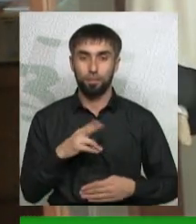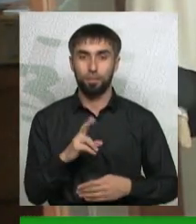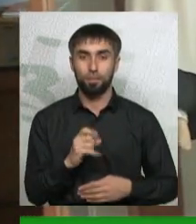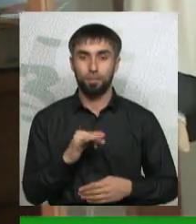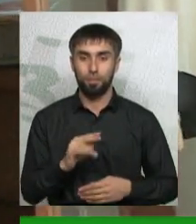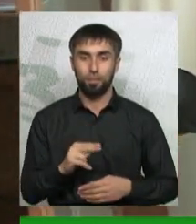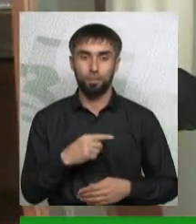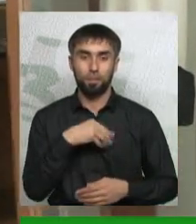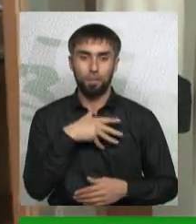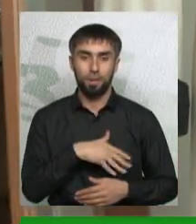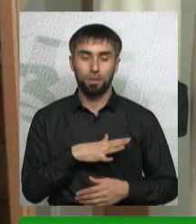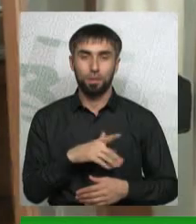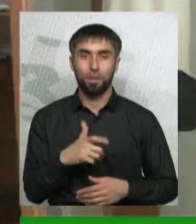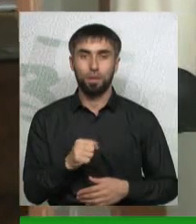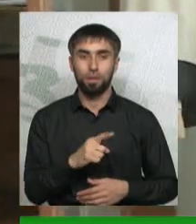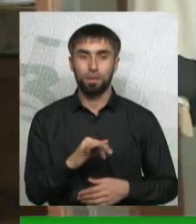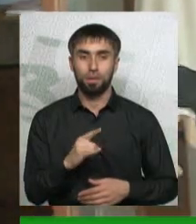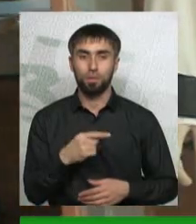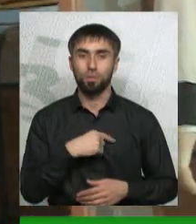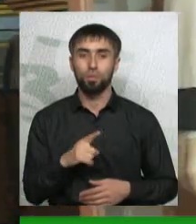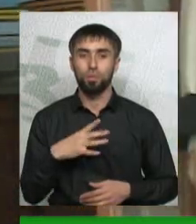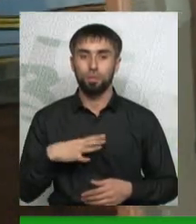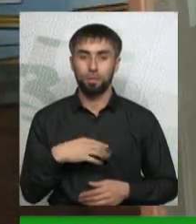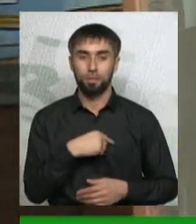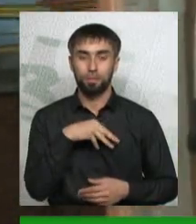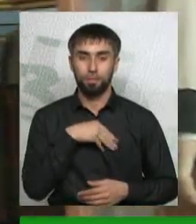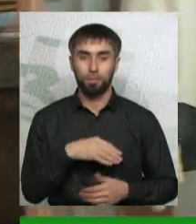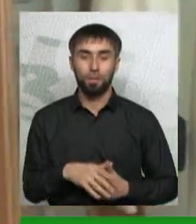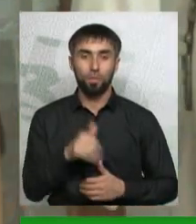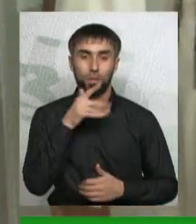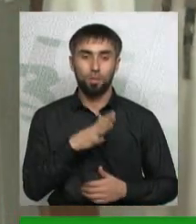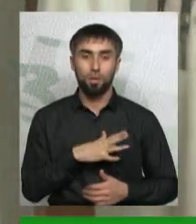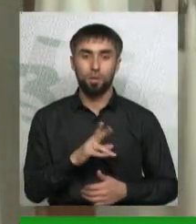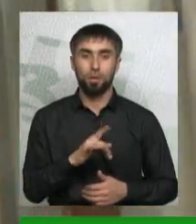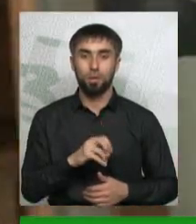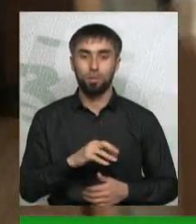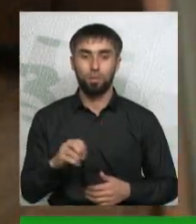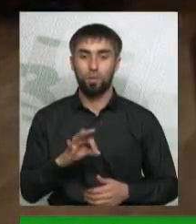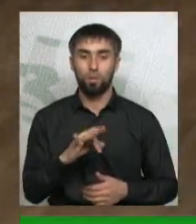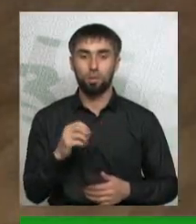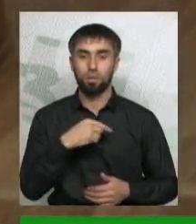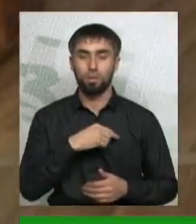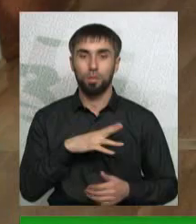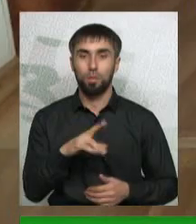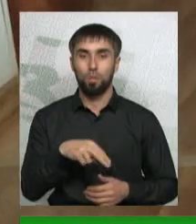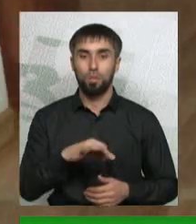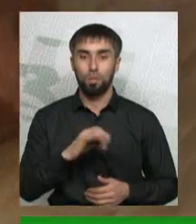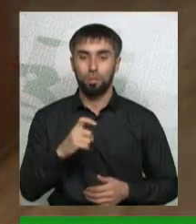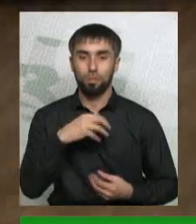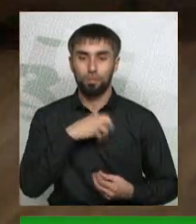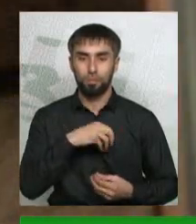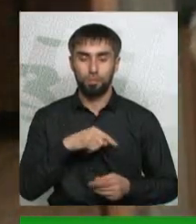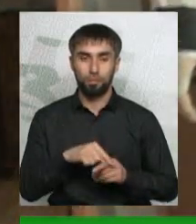В карманчики ставились газыри. Для чего нужны были газыри? Когда было кремневое оружие, туда отсыпался порох для